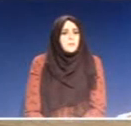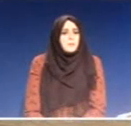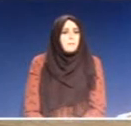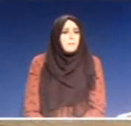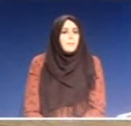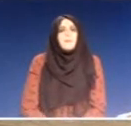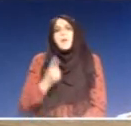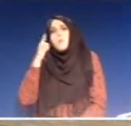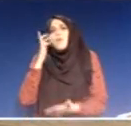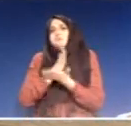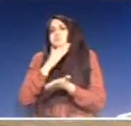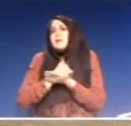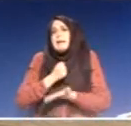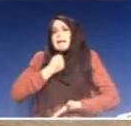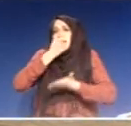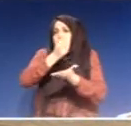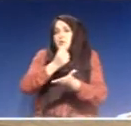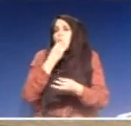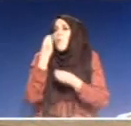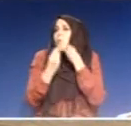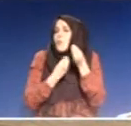القسمة في الميراث، نعم، أو عند